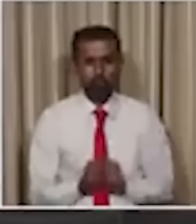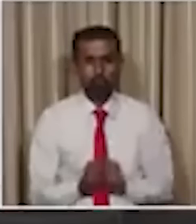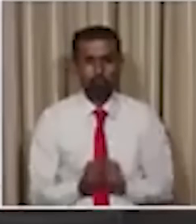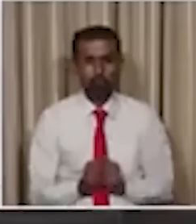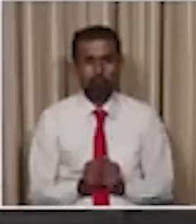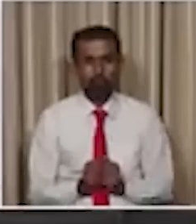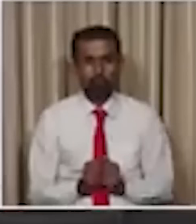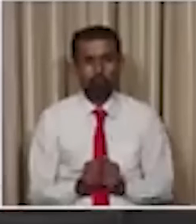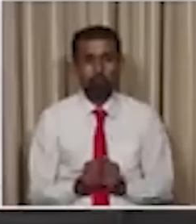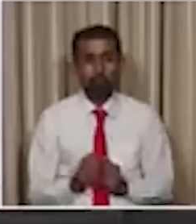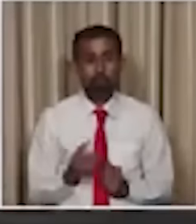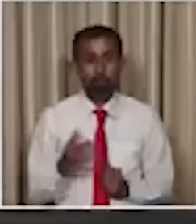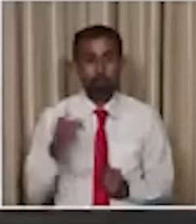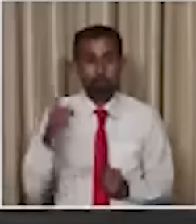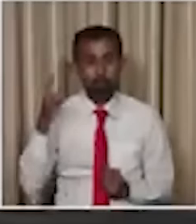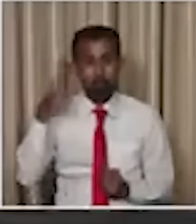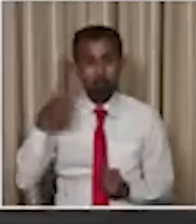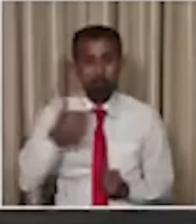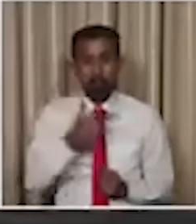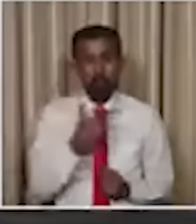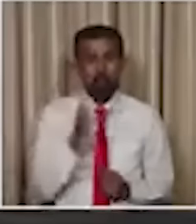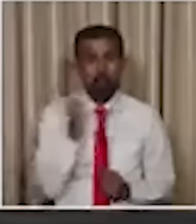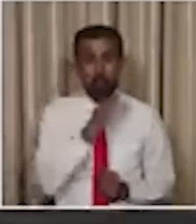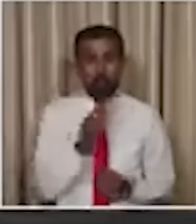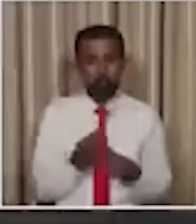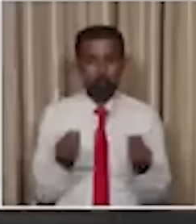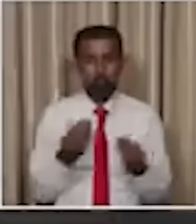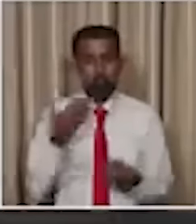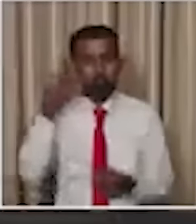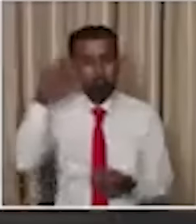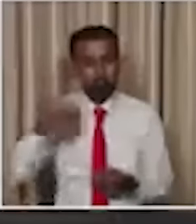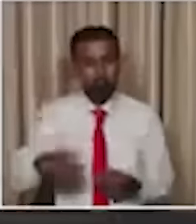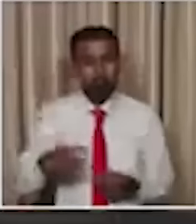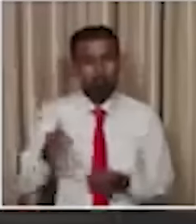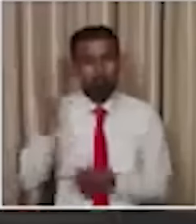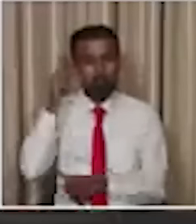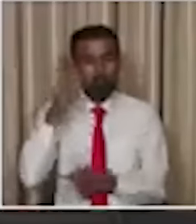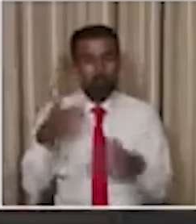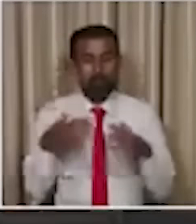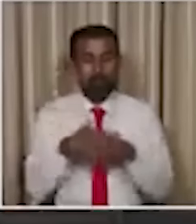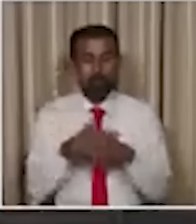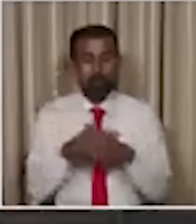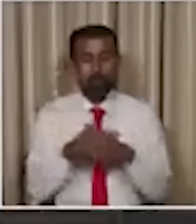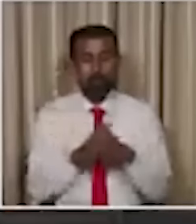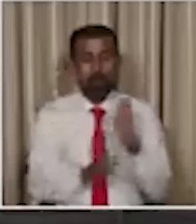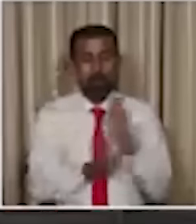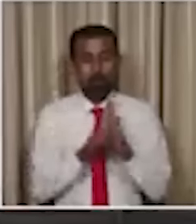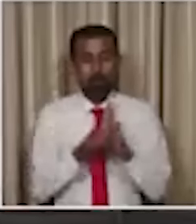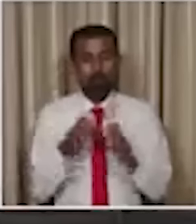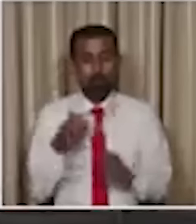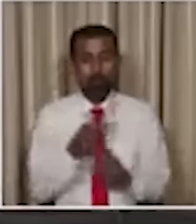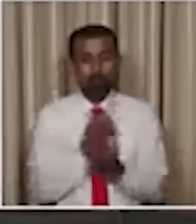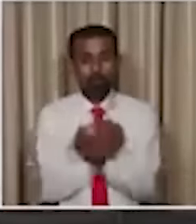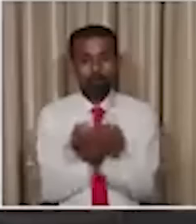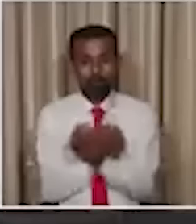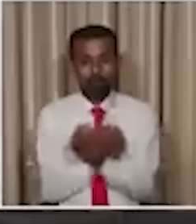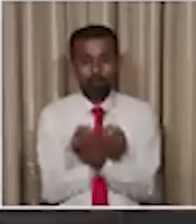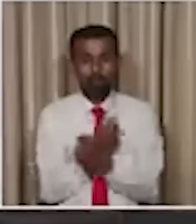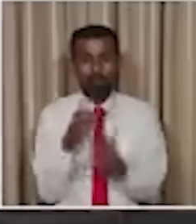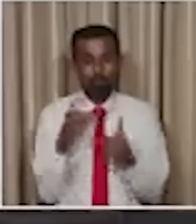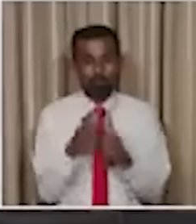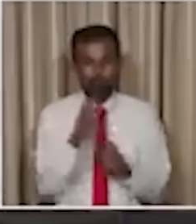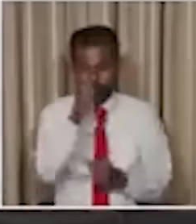මෙම විසිතුරු මසුන් ඔක්සිජන් හිඟව මිය යා හැකි බවට එවකට බස්නාහිර උතුර භාර නියෝජ්‍ය පොලිස්පතිව සිටි